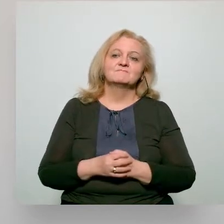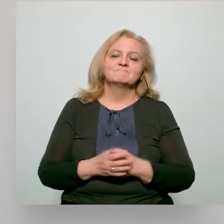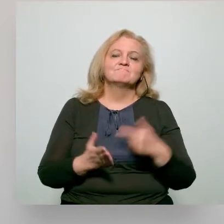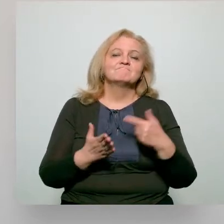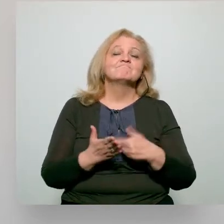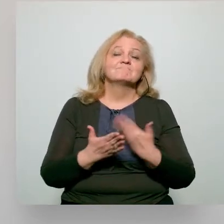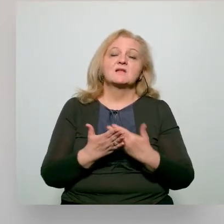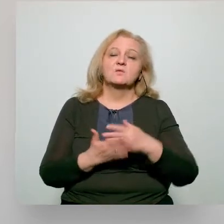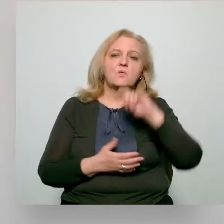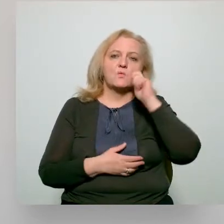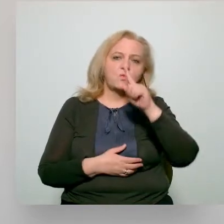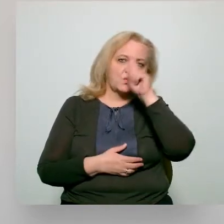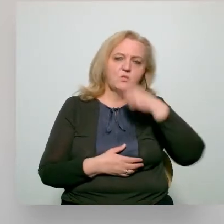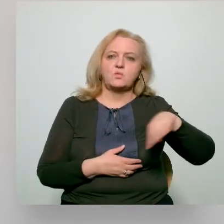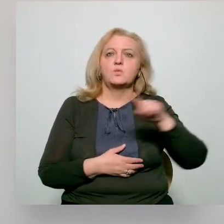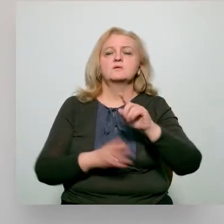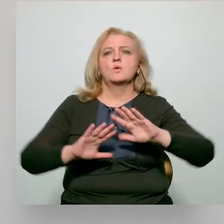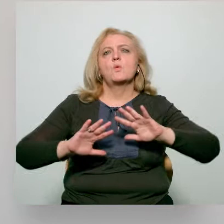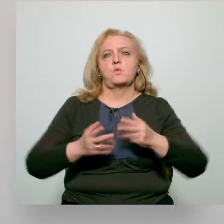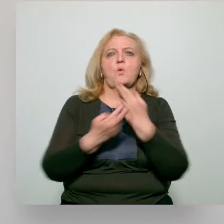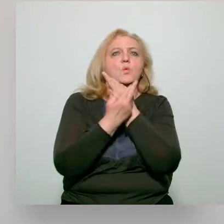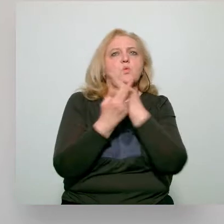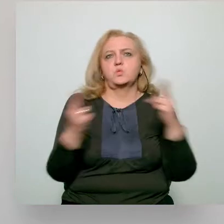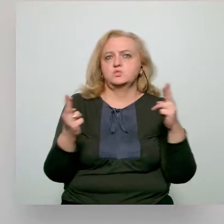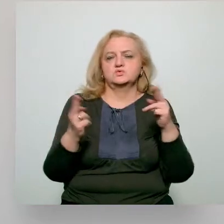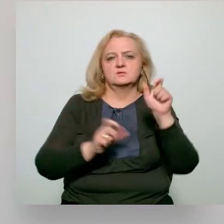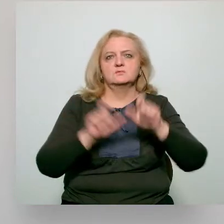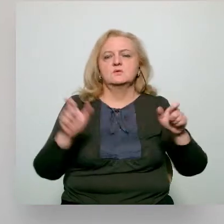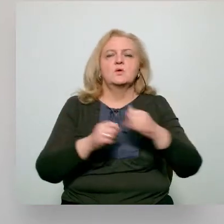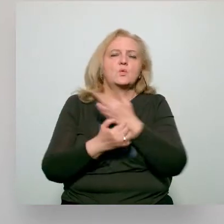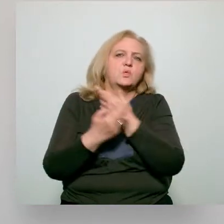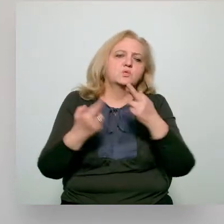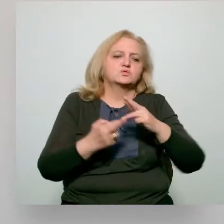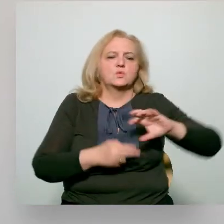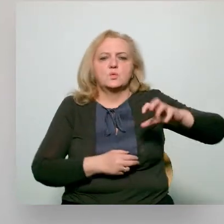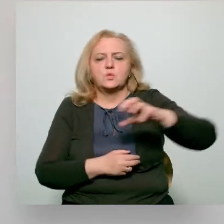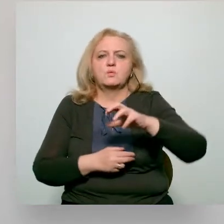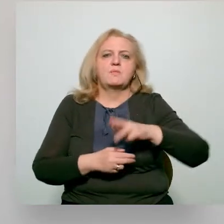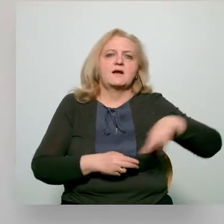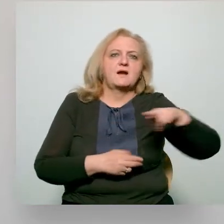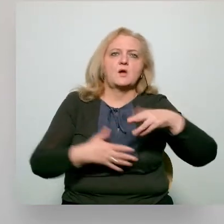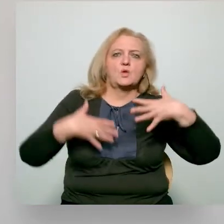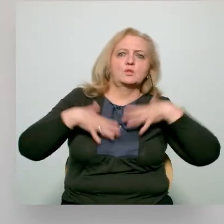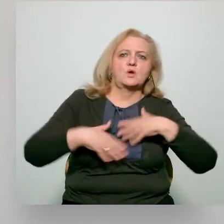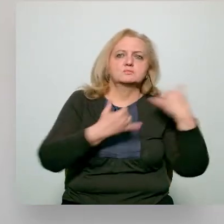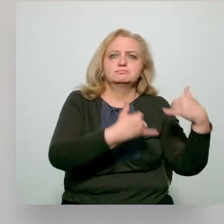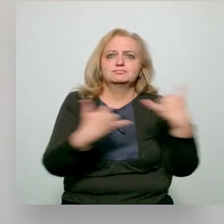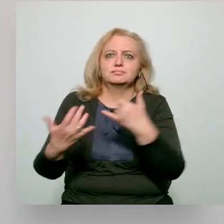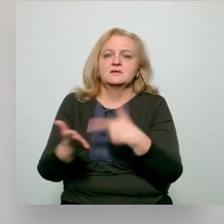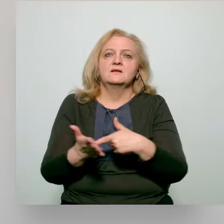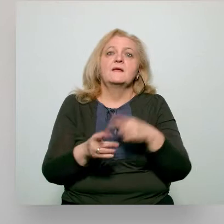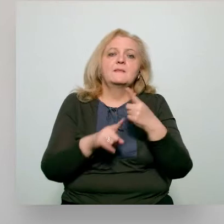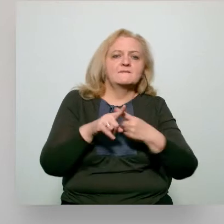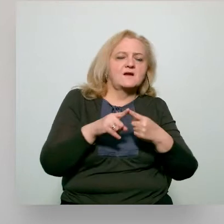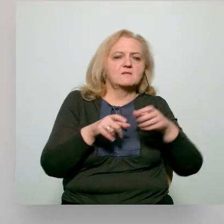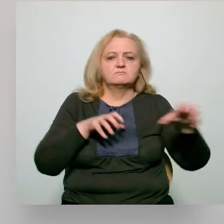ukraińskie społeczeństwo tak naprawdę jest bardzo różne, jest bardzo zróżnicowane, są różne grupy, różne regiony, różne tożsamości, jest fragmentaryzowane, ale